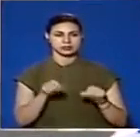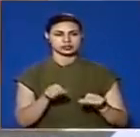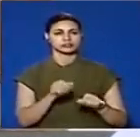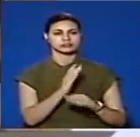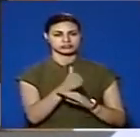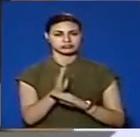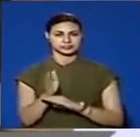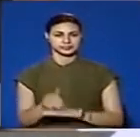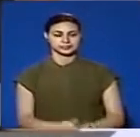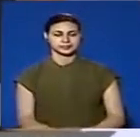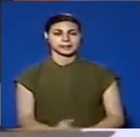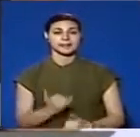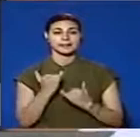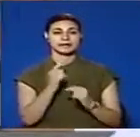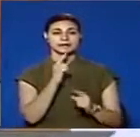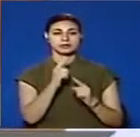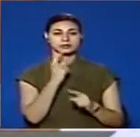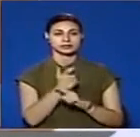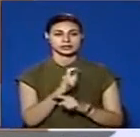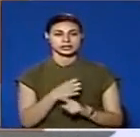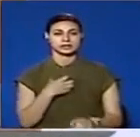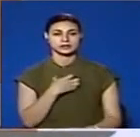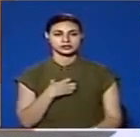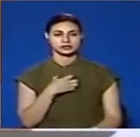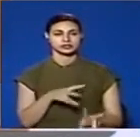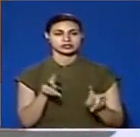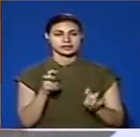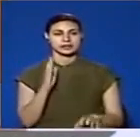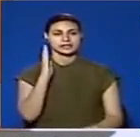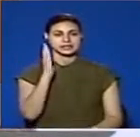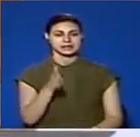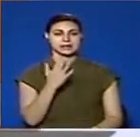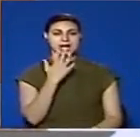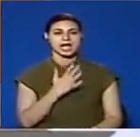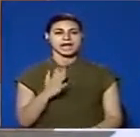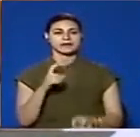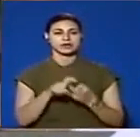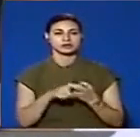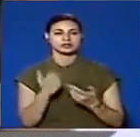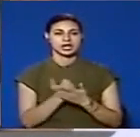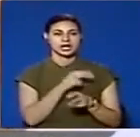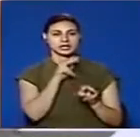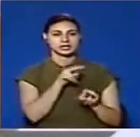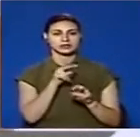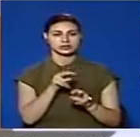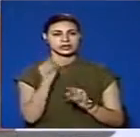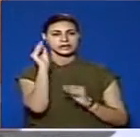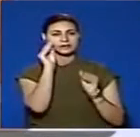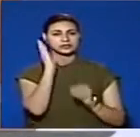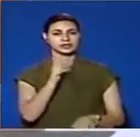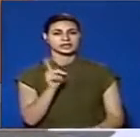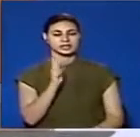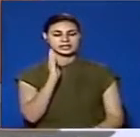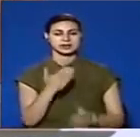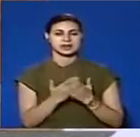ყოფა დღევანდელი ფორუმის ერთ-ერთი განსახილველი თემა იქნება ევროკავშირის ახალი რეგულაციები. ვიმსჯელებთ, თუ რა